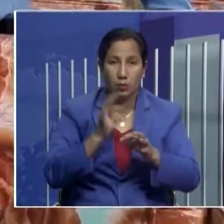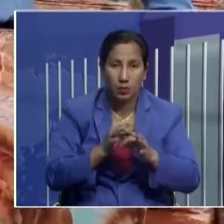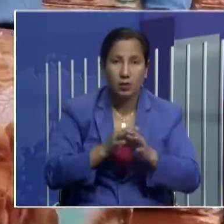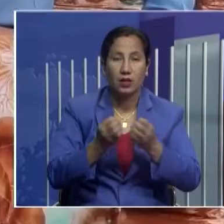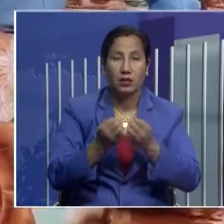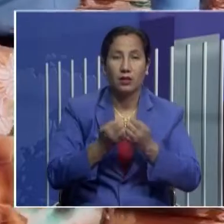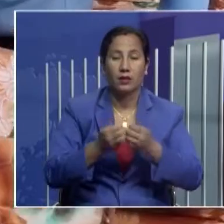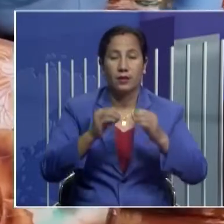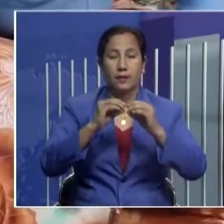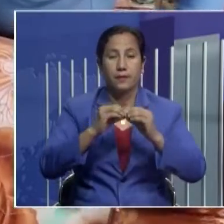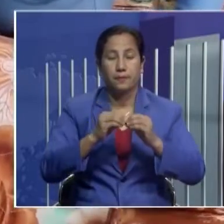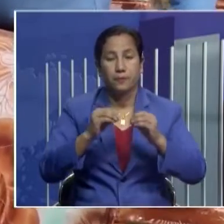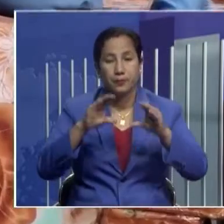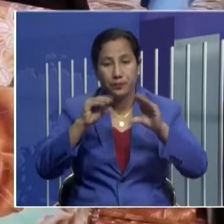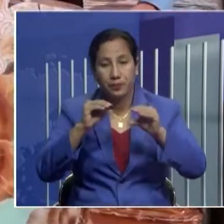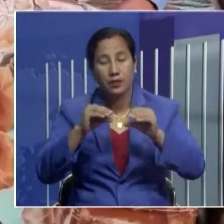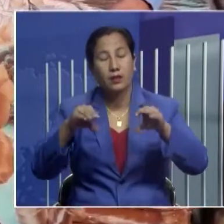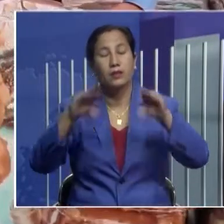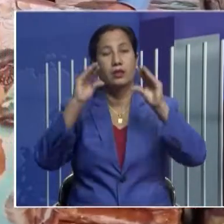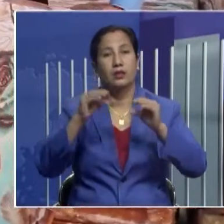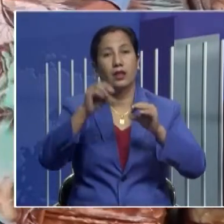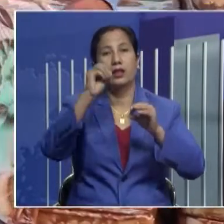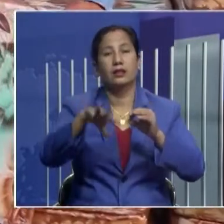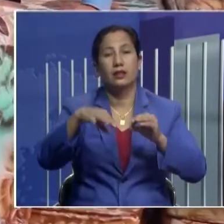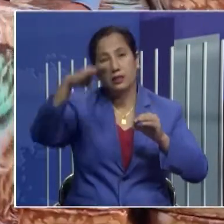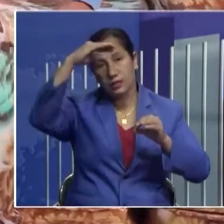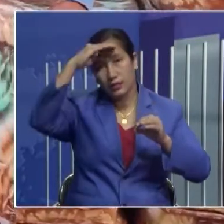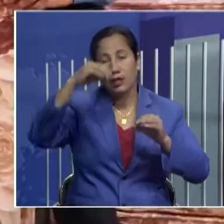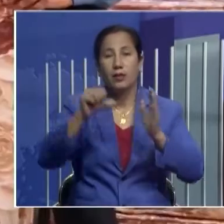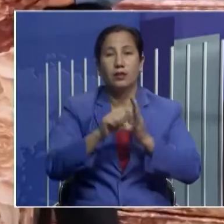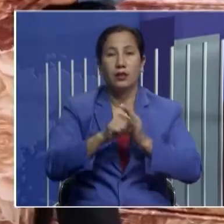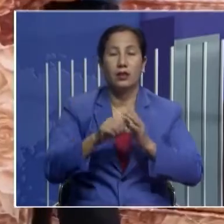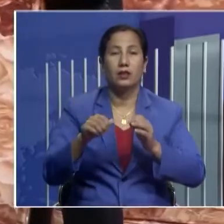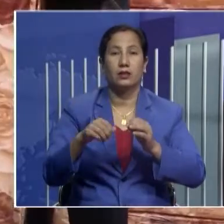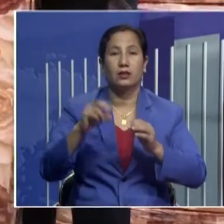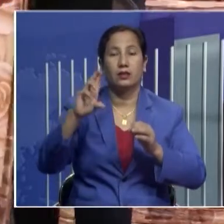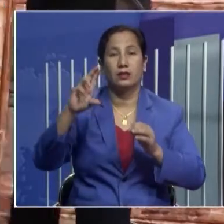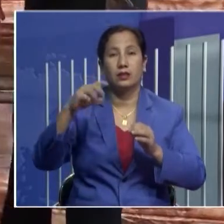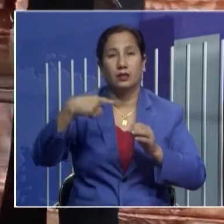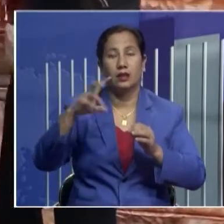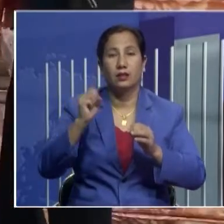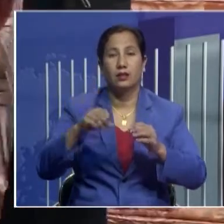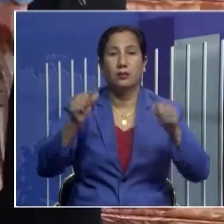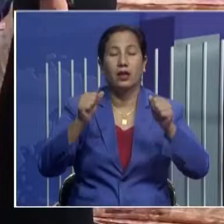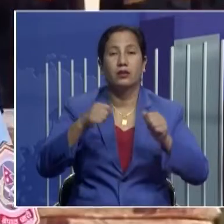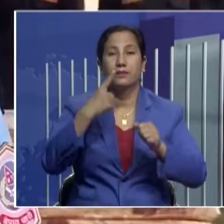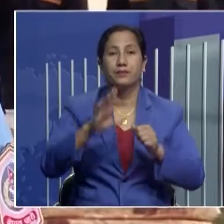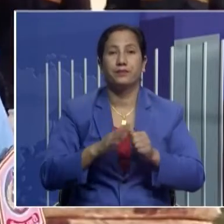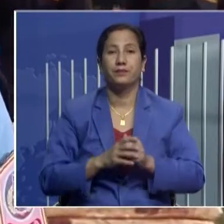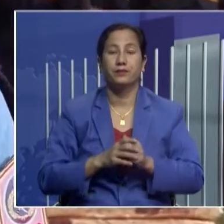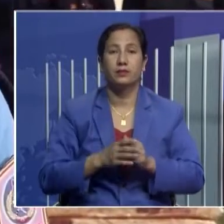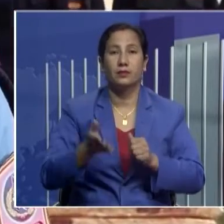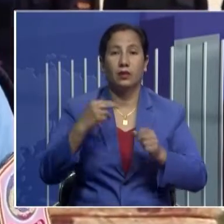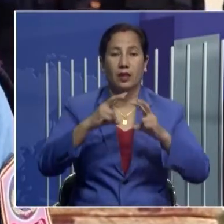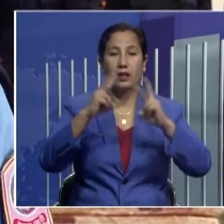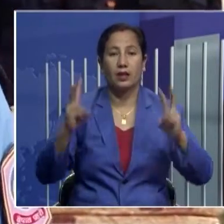विस्तारा हस्तान्तरण गरिएको जिल्ला प्रहरी कार्यालय कपिलवस्तुका प्रमुख प्रहरी उपरीक्षक दान बहादुर कार्कीले बताउनु भएको छ। पहिला